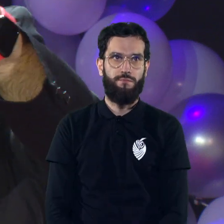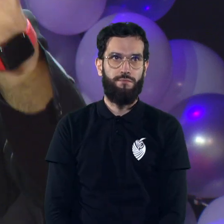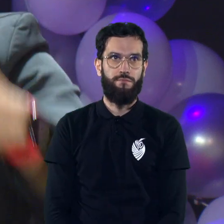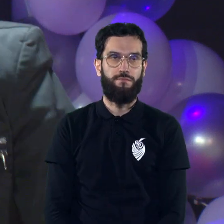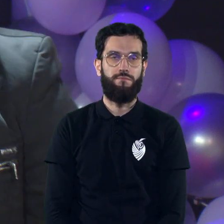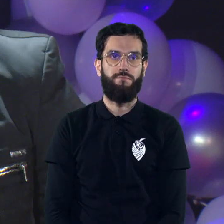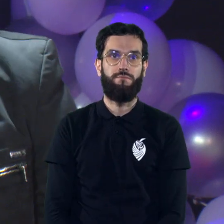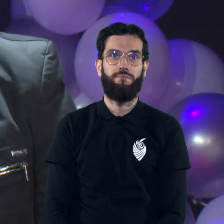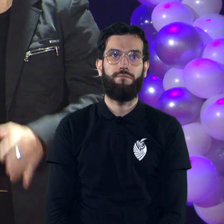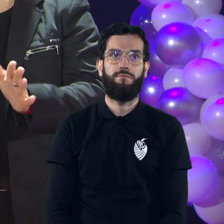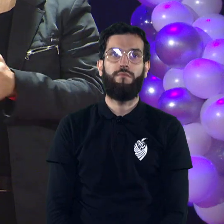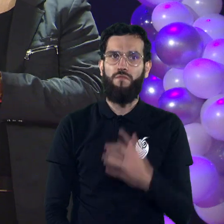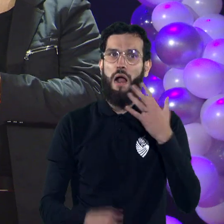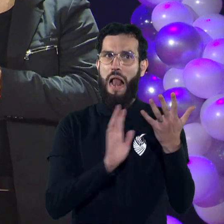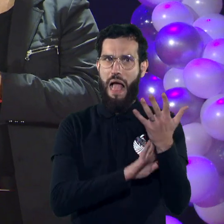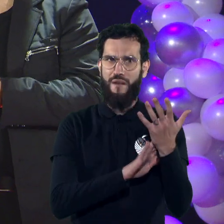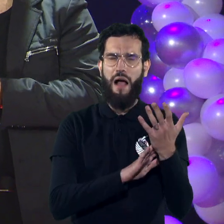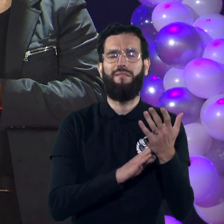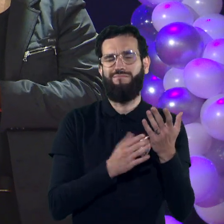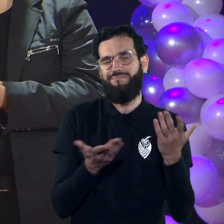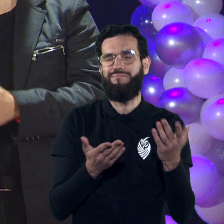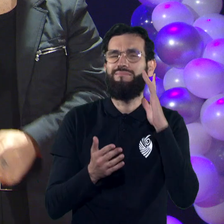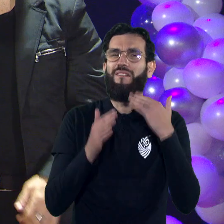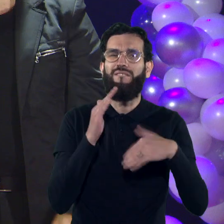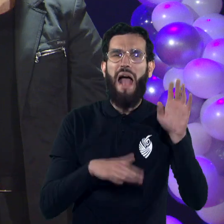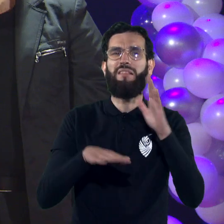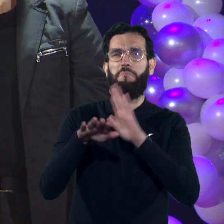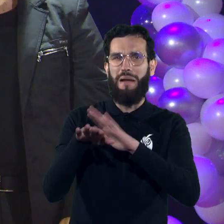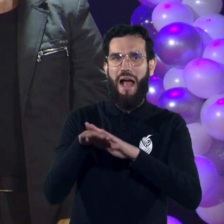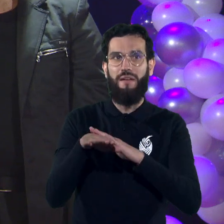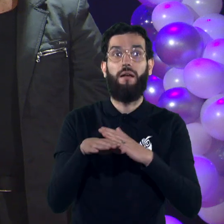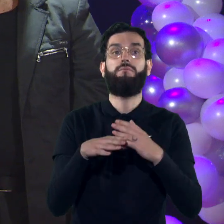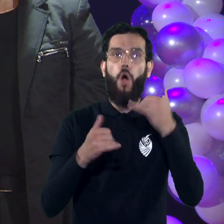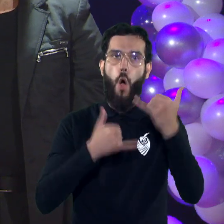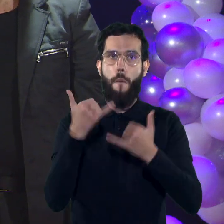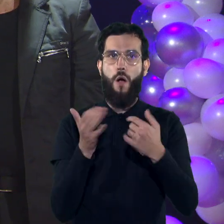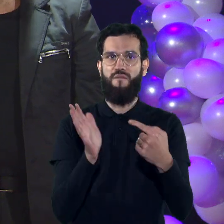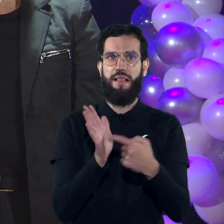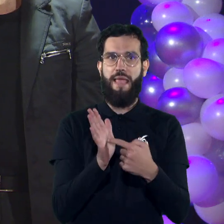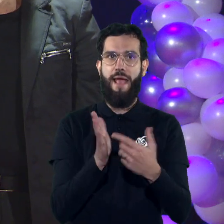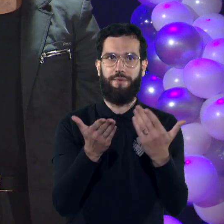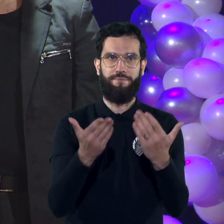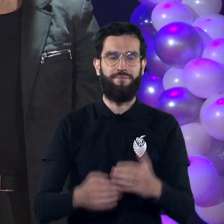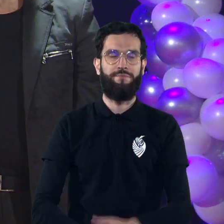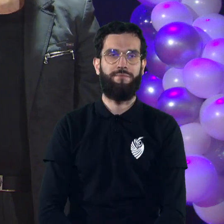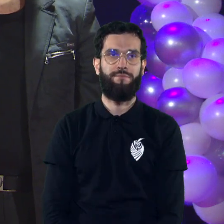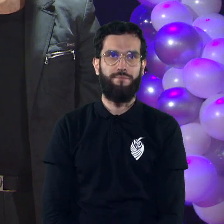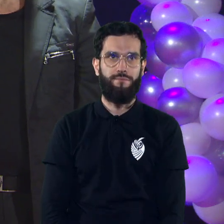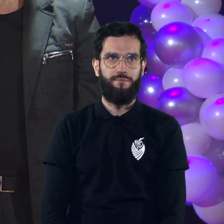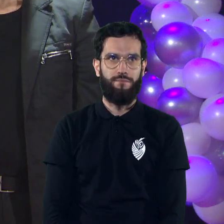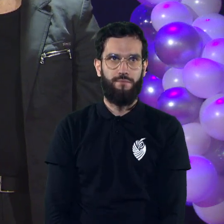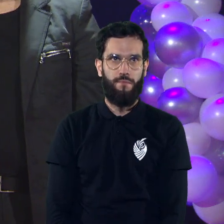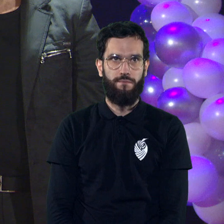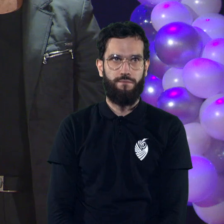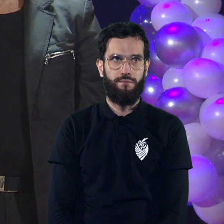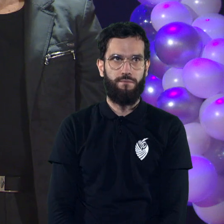A to bola iba ľavá ruka. Keďže na svete oveľa viacej právákov, tak to isté na pravej. Ukazovák, malíček, striedať to,